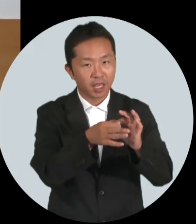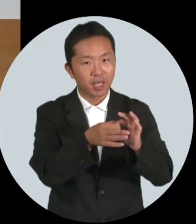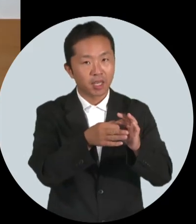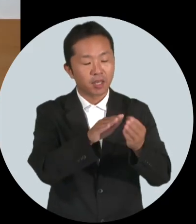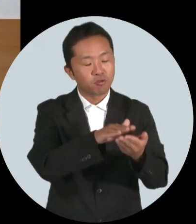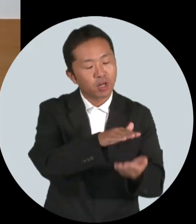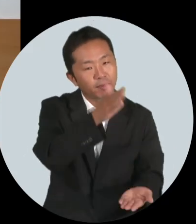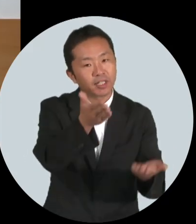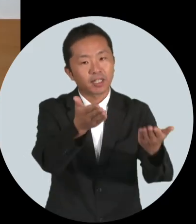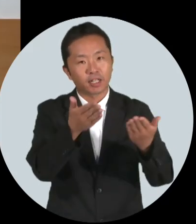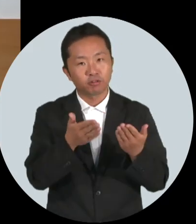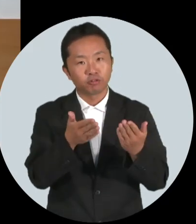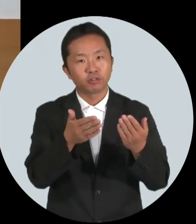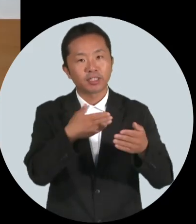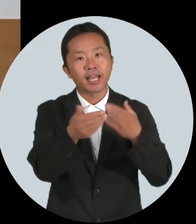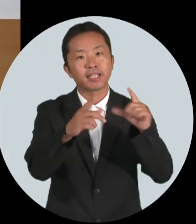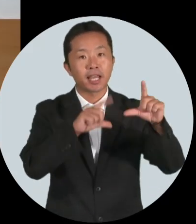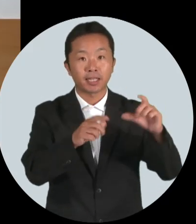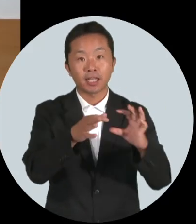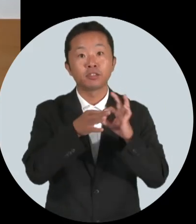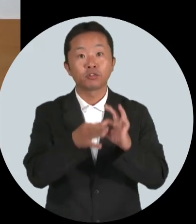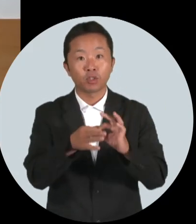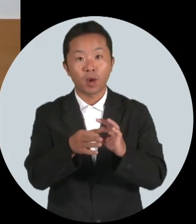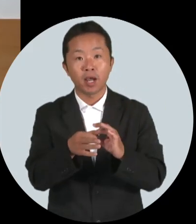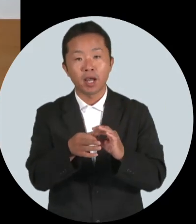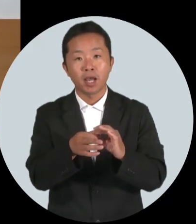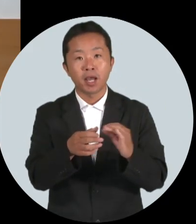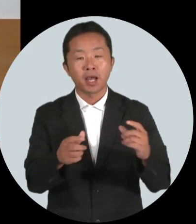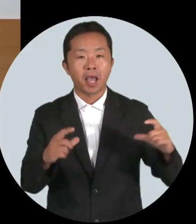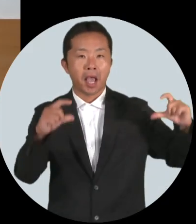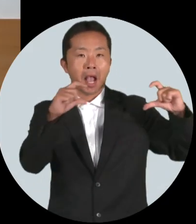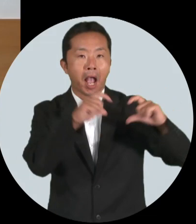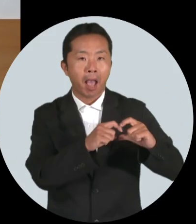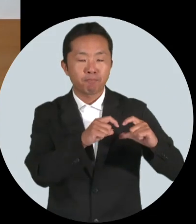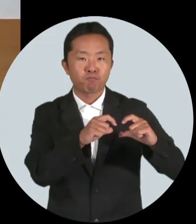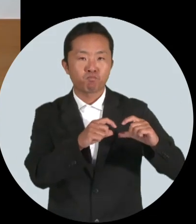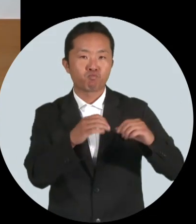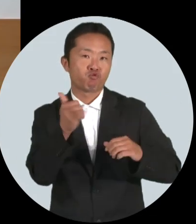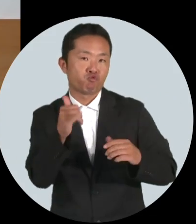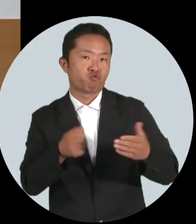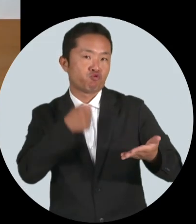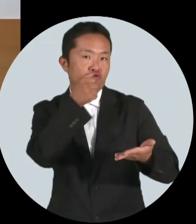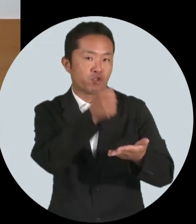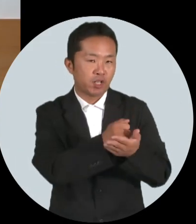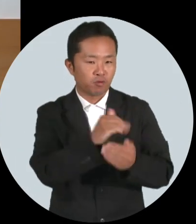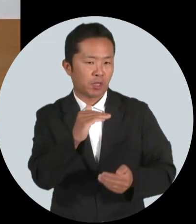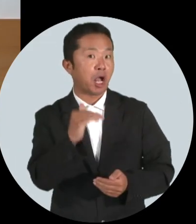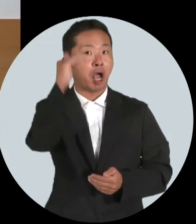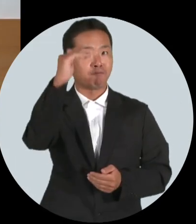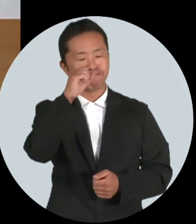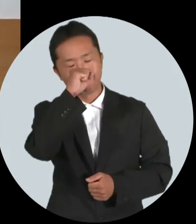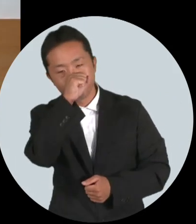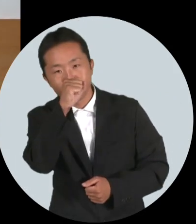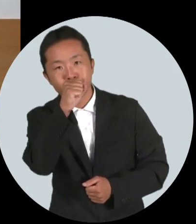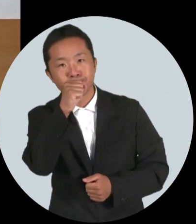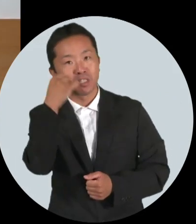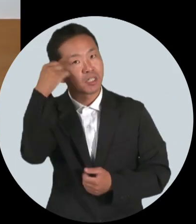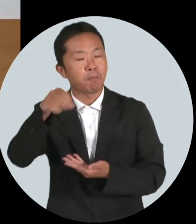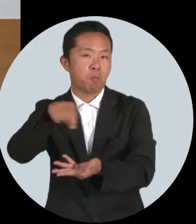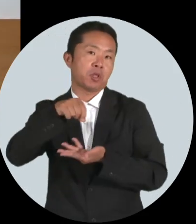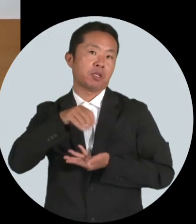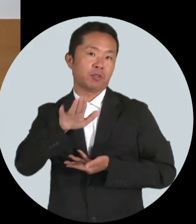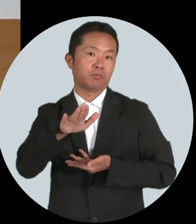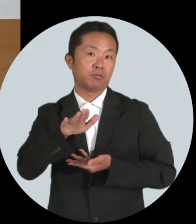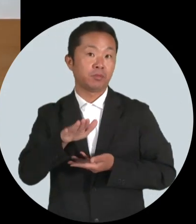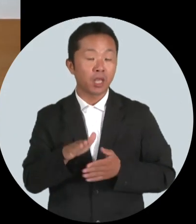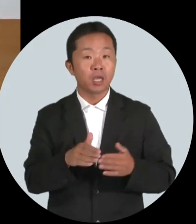ベントにつきましては、カップルの成立率も高くて好評でございます。この度今年度の体験型婚